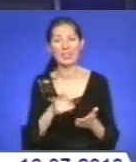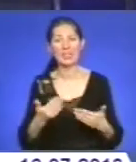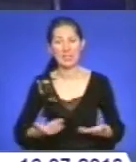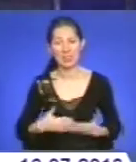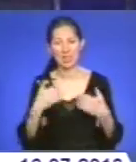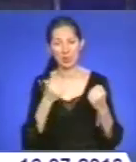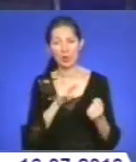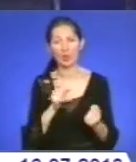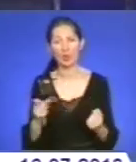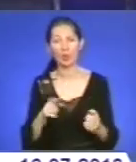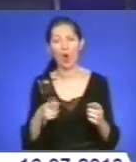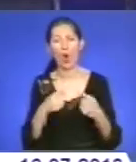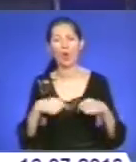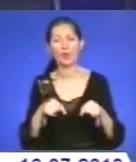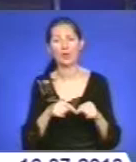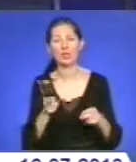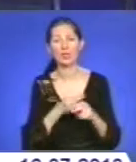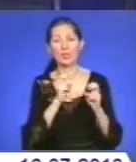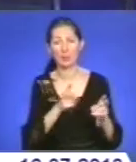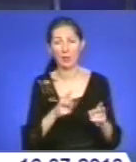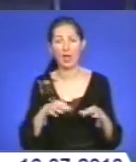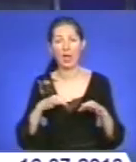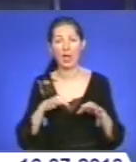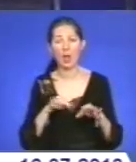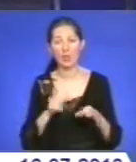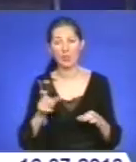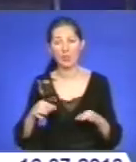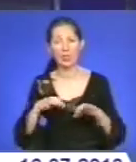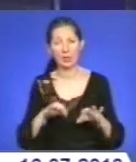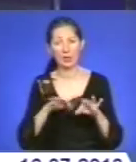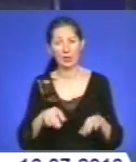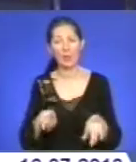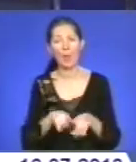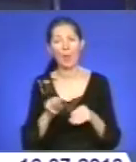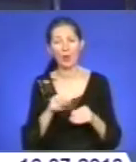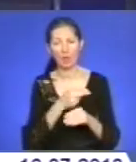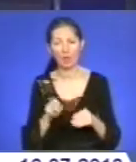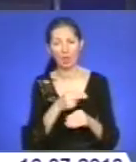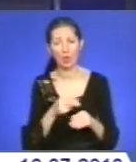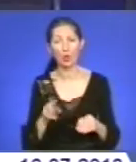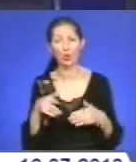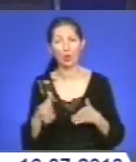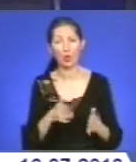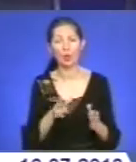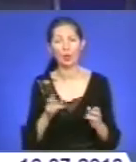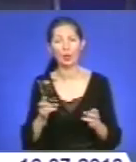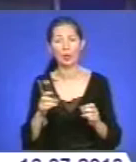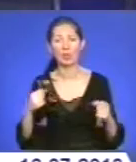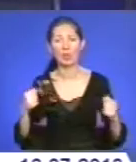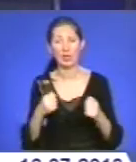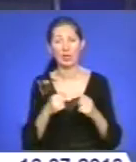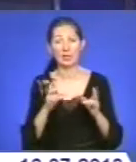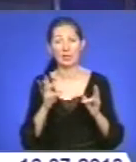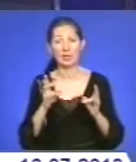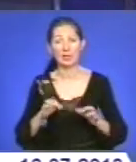пасажирів? Про організацію безпеки пасажирських перевезень та профілактику дорожньо-транспортного травматизму вели мову на нараді